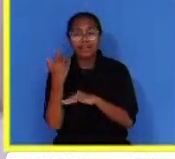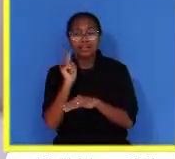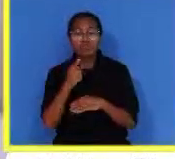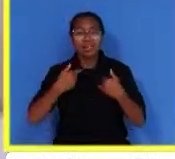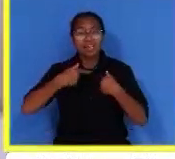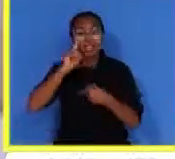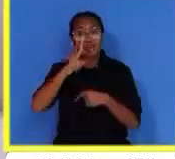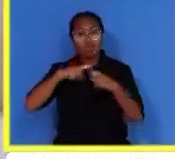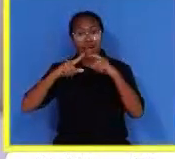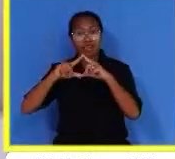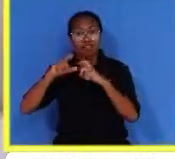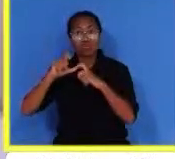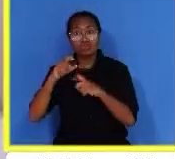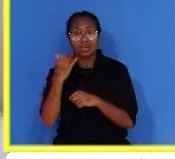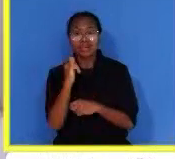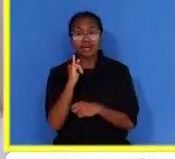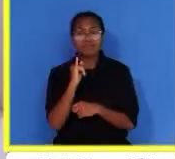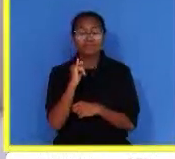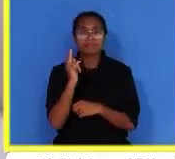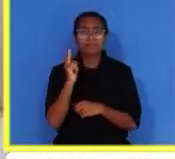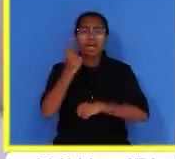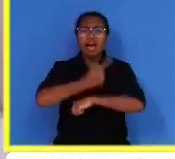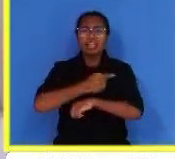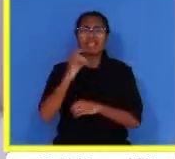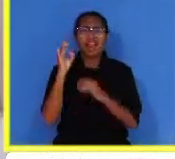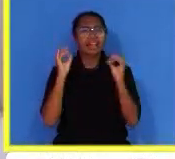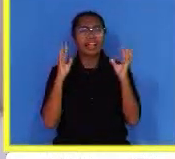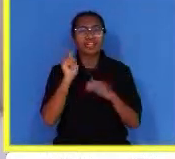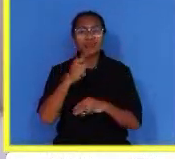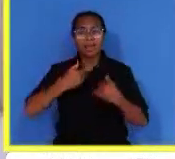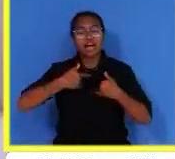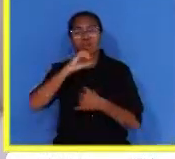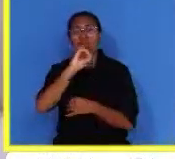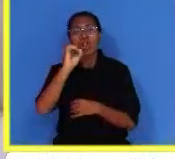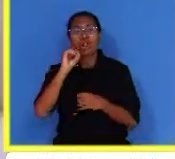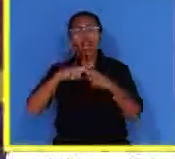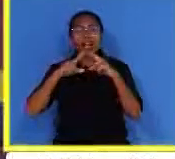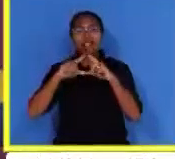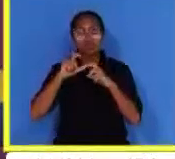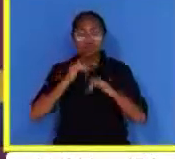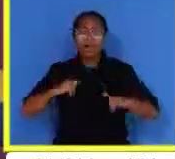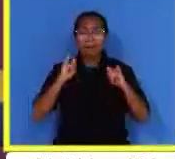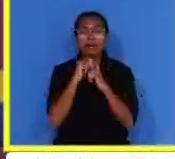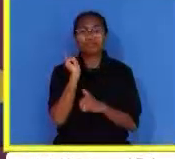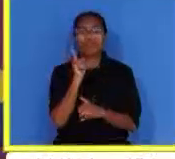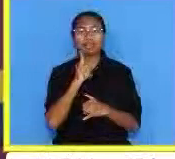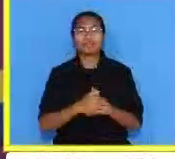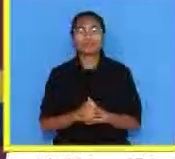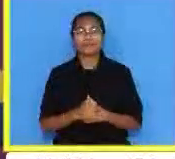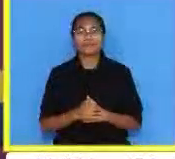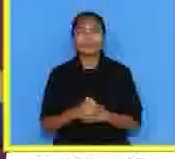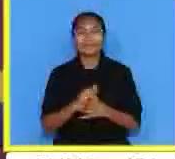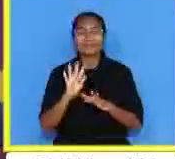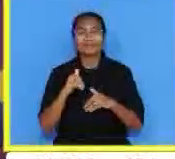ada 1 kasus, tetapi di hari-hari yang lain juga ada yang 0 kasus. Seperti itu. Baik, berarti kita